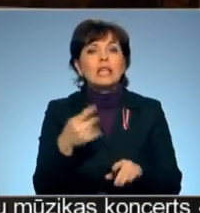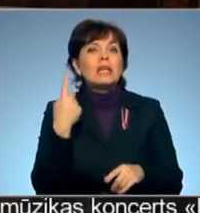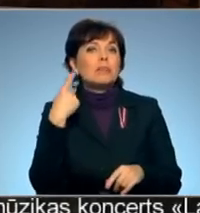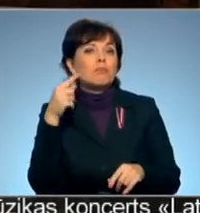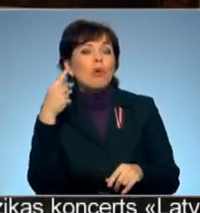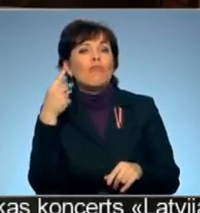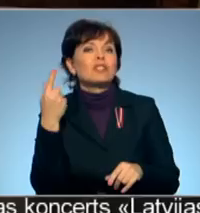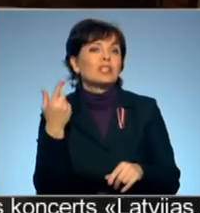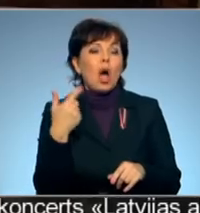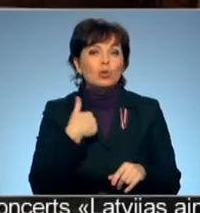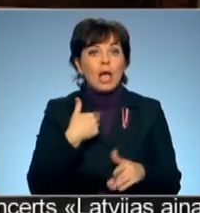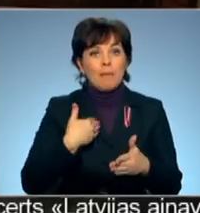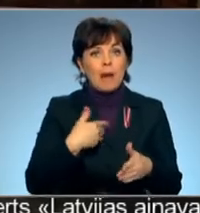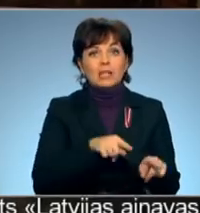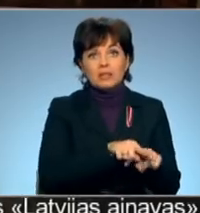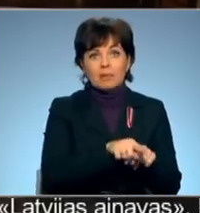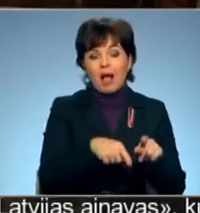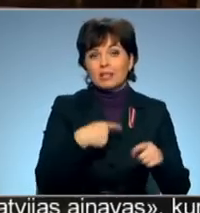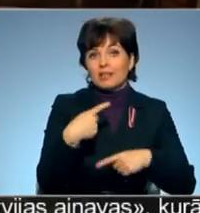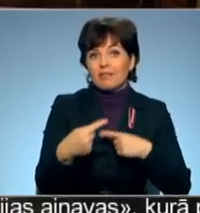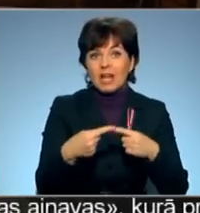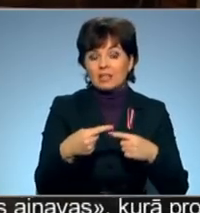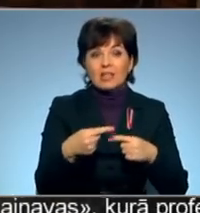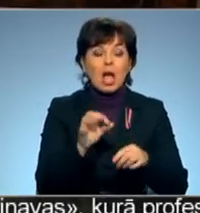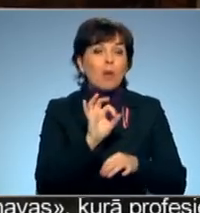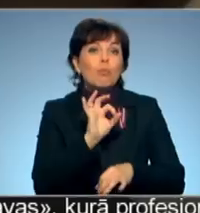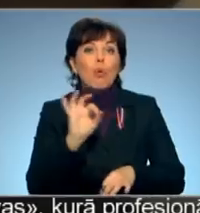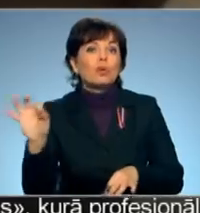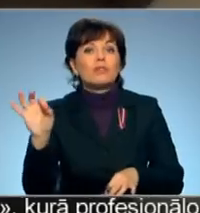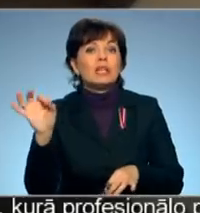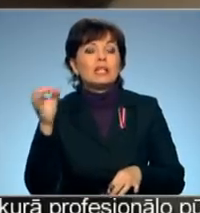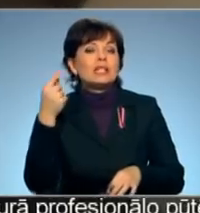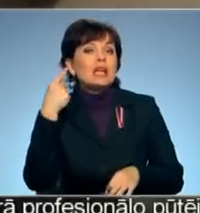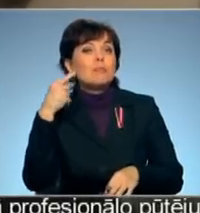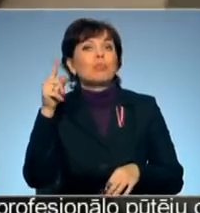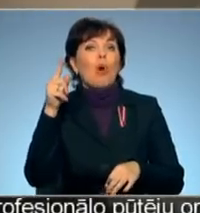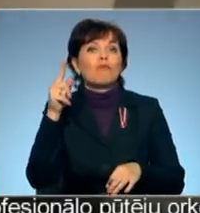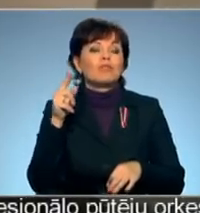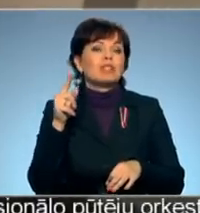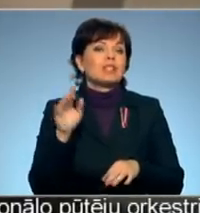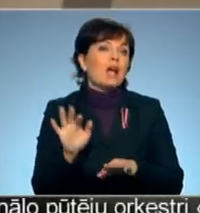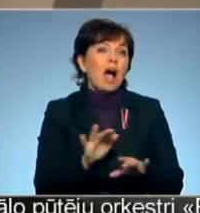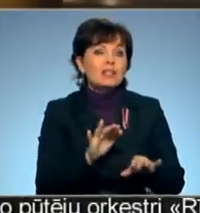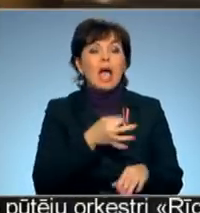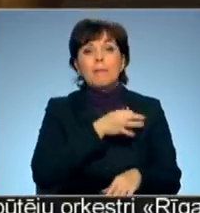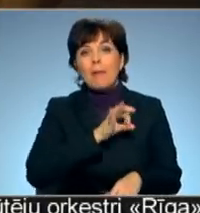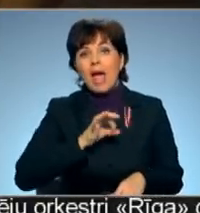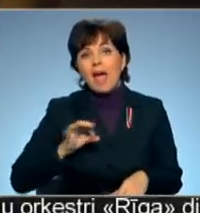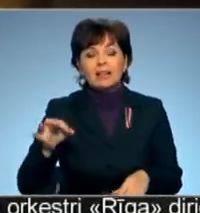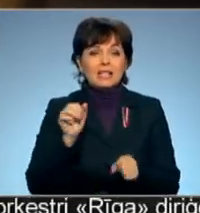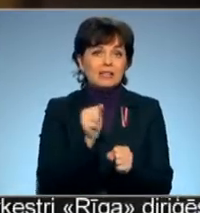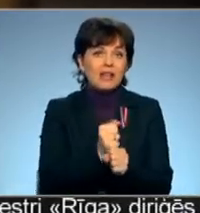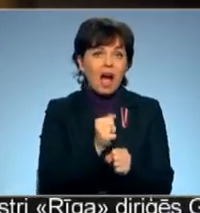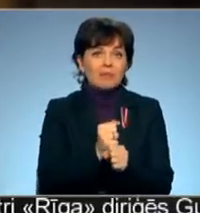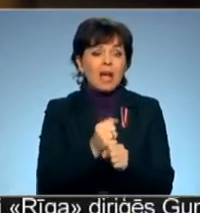improvizāciju. Ja? Mans brālis vienmēr burvīgs ir tieši improvizācijās. Un man liekas, ka tās pērlītes un visi tie darbiņi ir